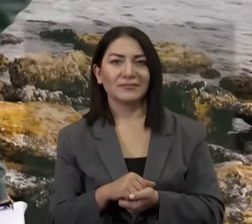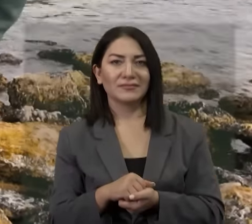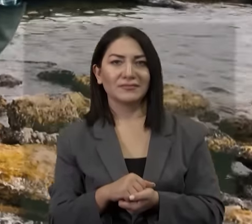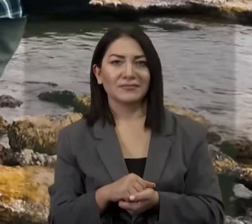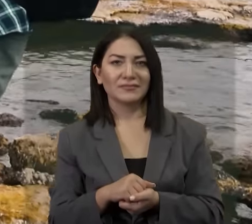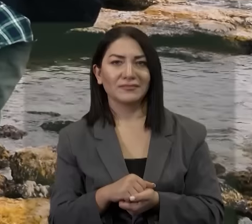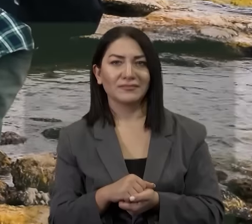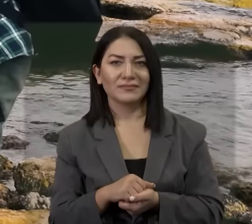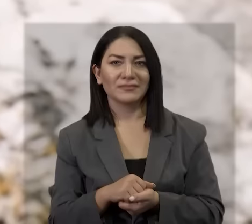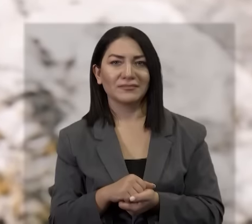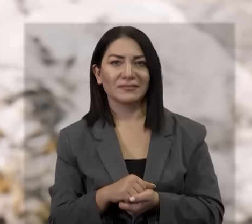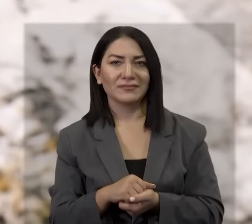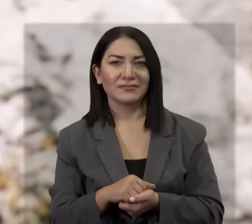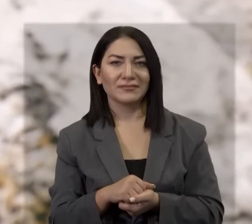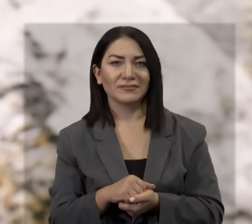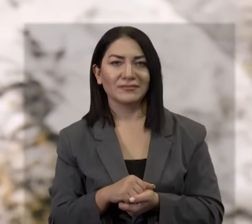սունդուկը։